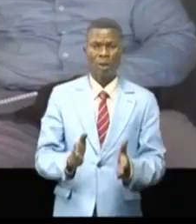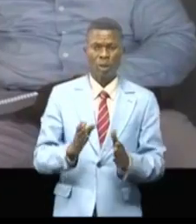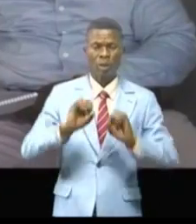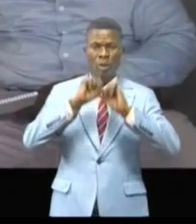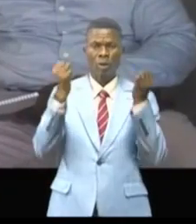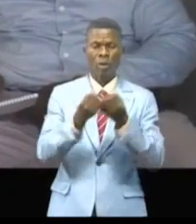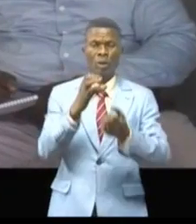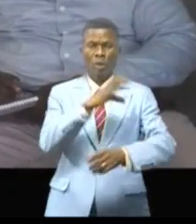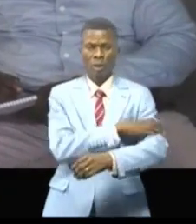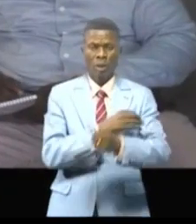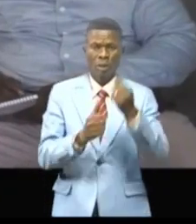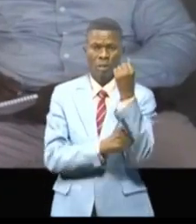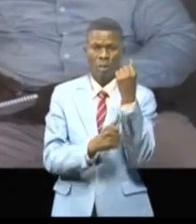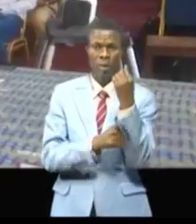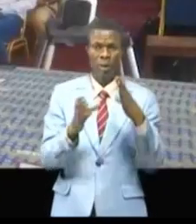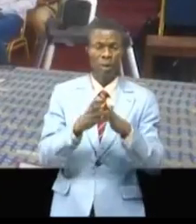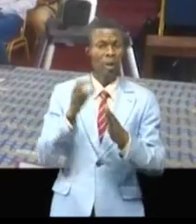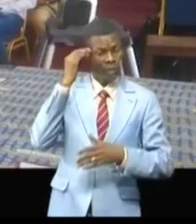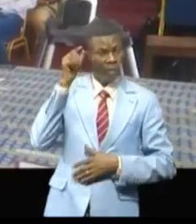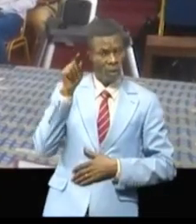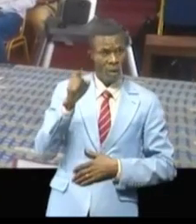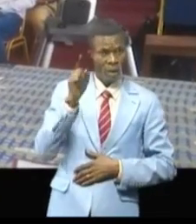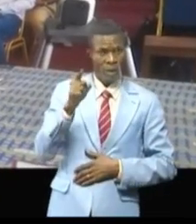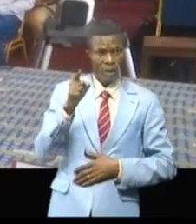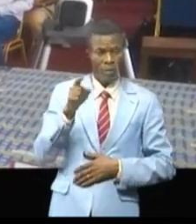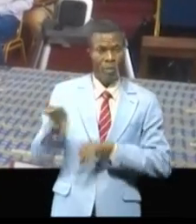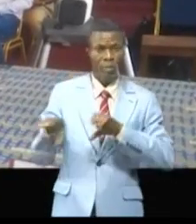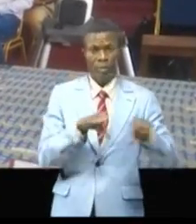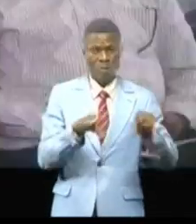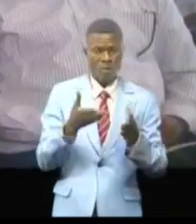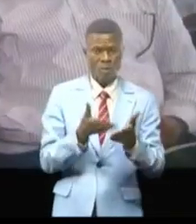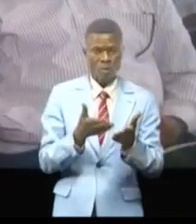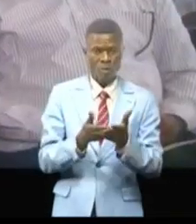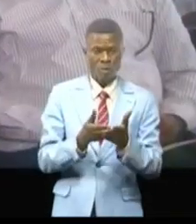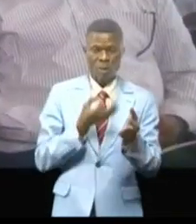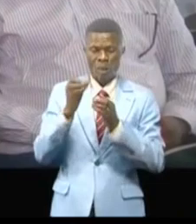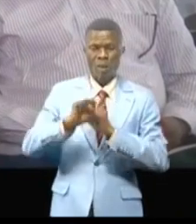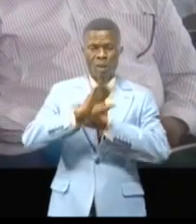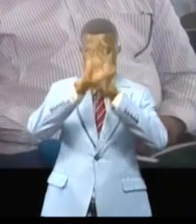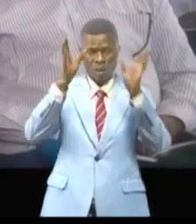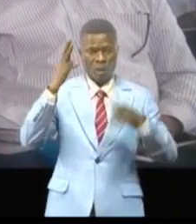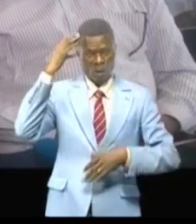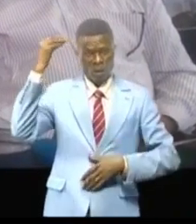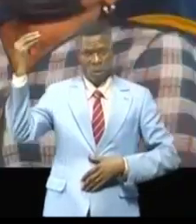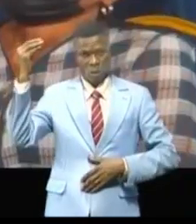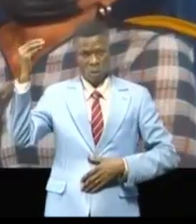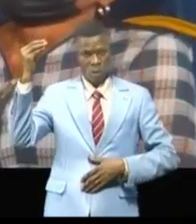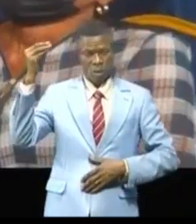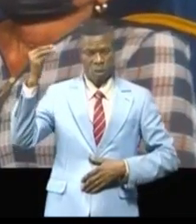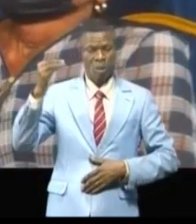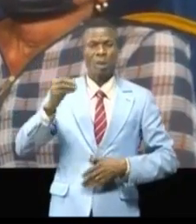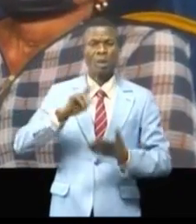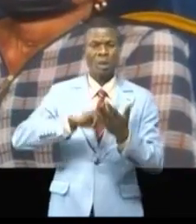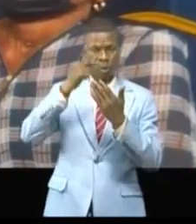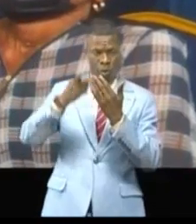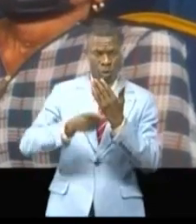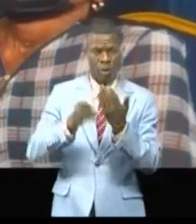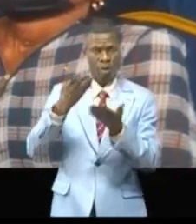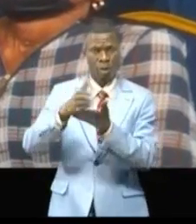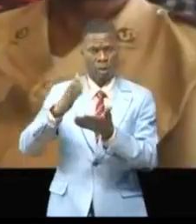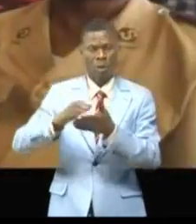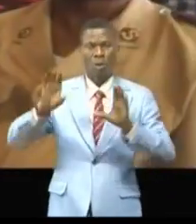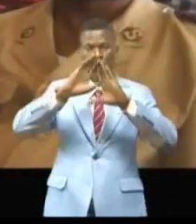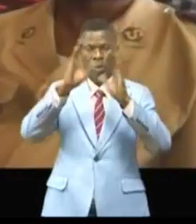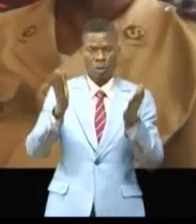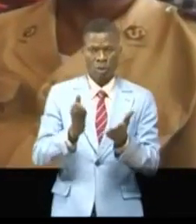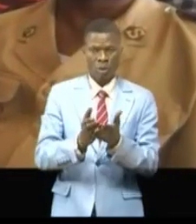des personnes vivant avec le VIH, cette activité a mis en lumière l'expérience notable du RENOAC dans la distribution communautaire